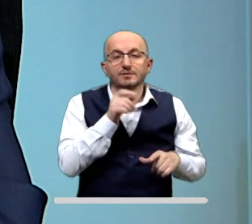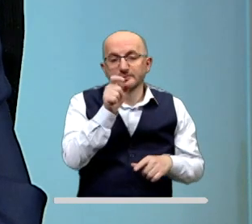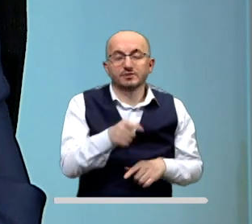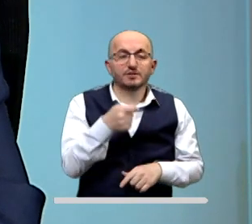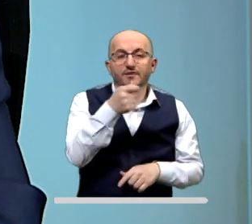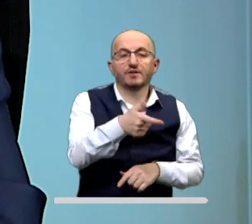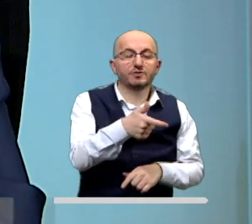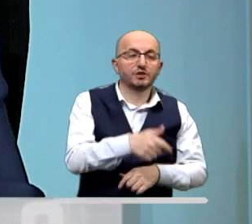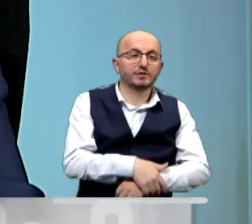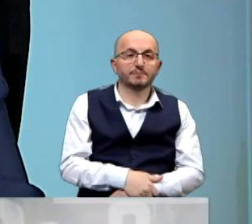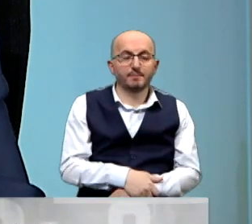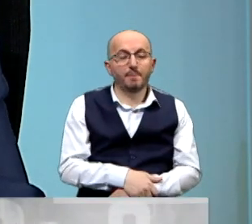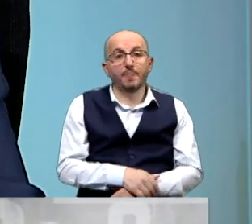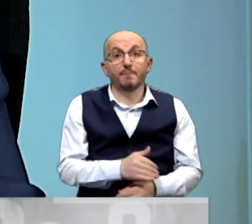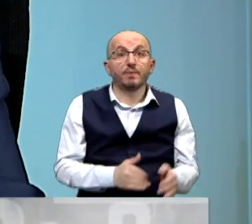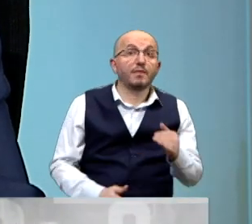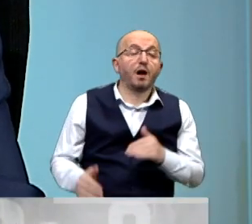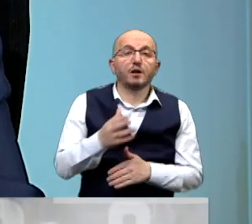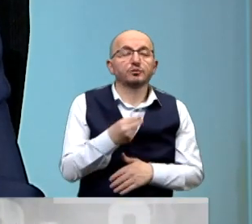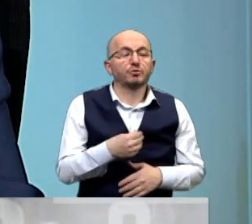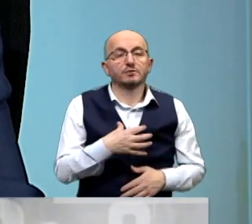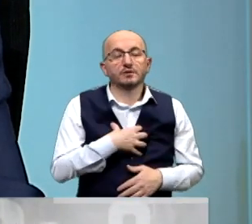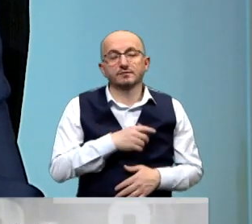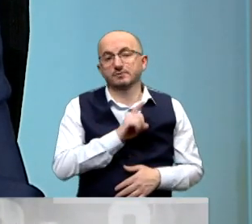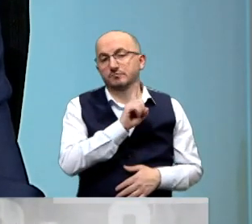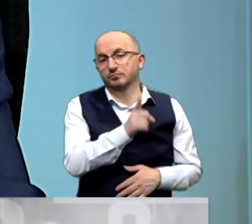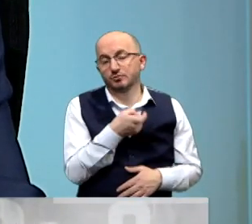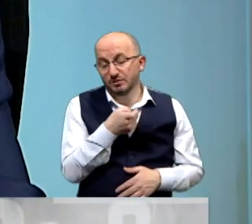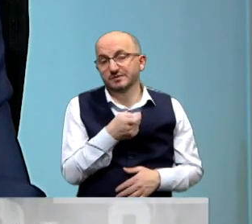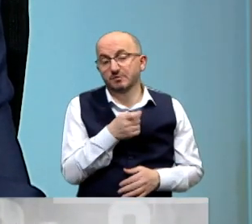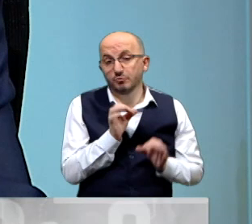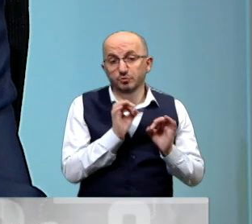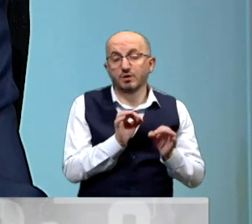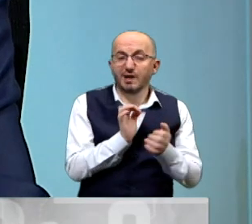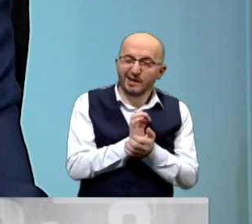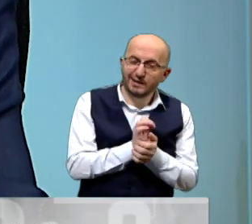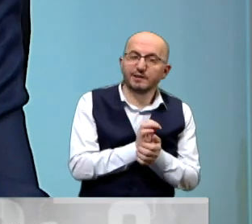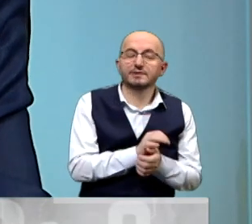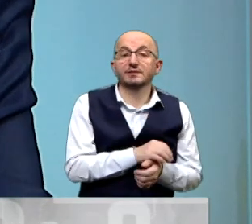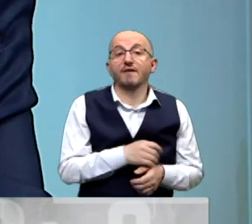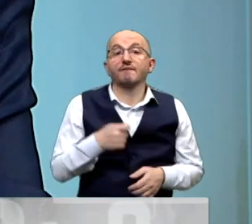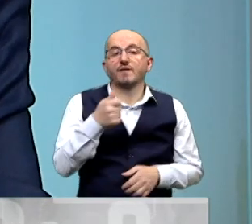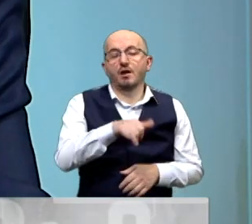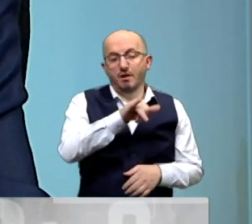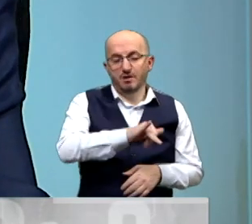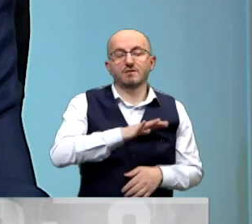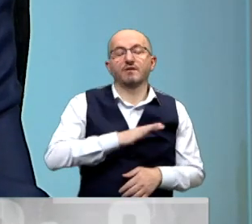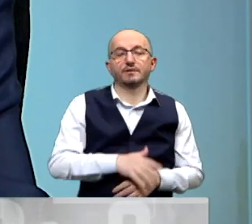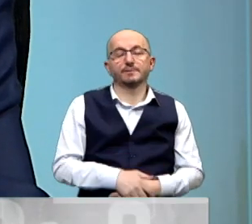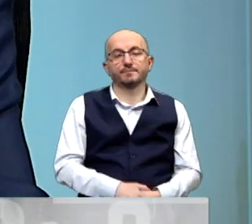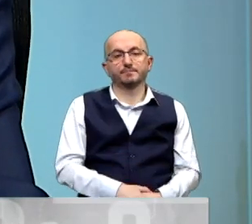ama daha çok yani kendisini bulması veya mutlaka mirasçılar bir emek verecek bir hak var